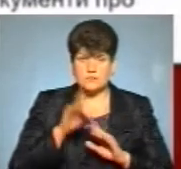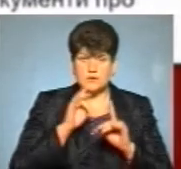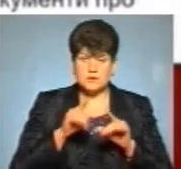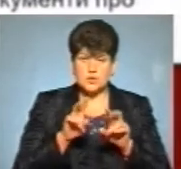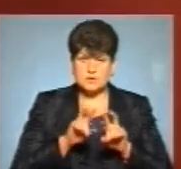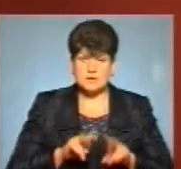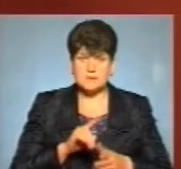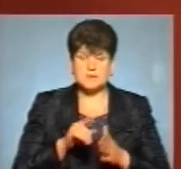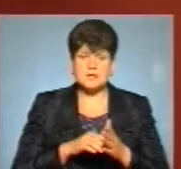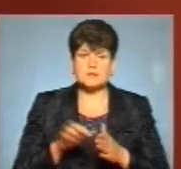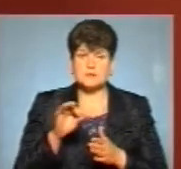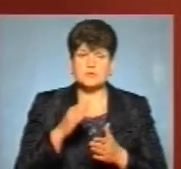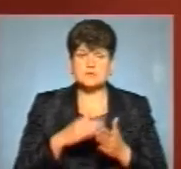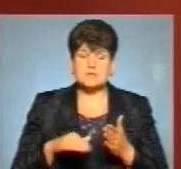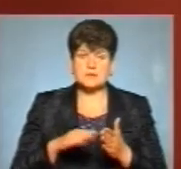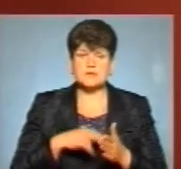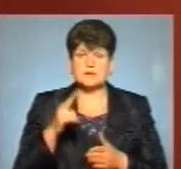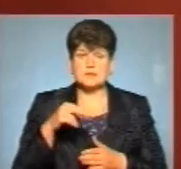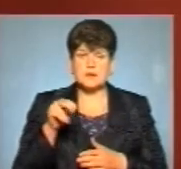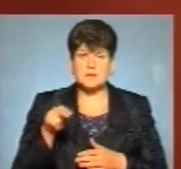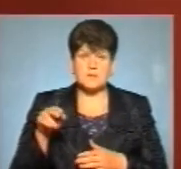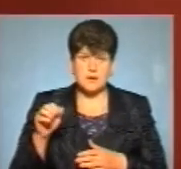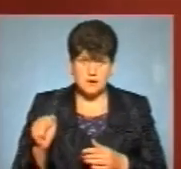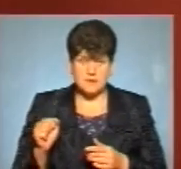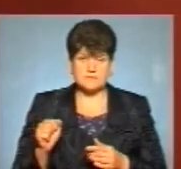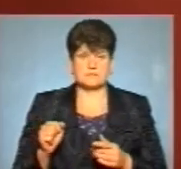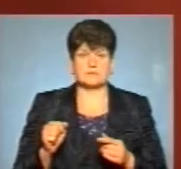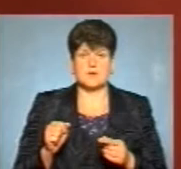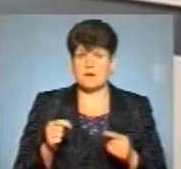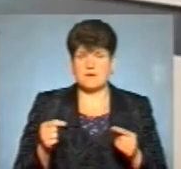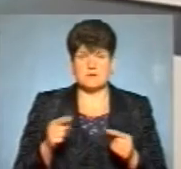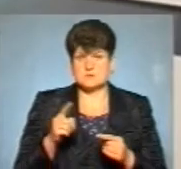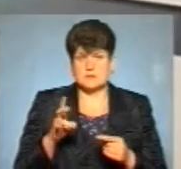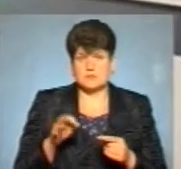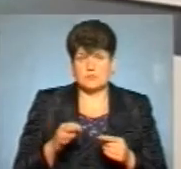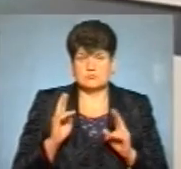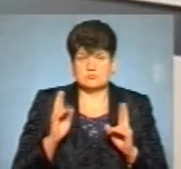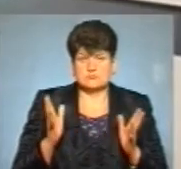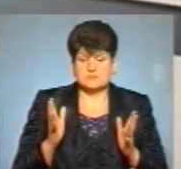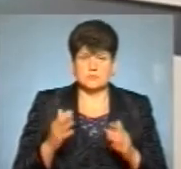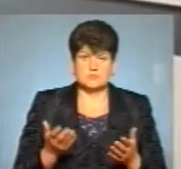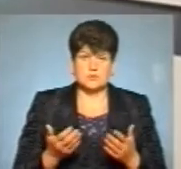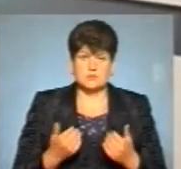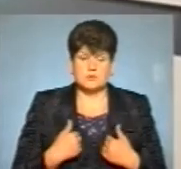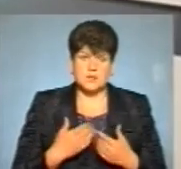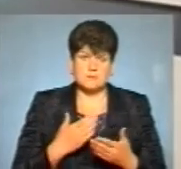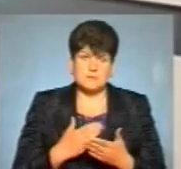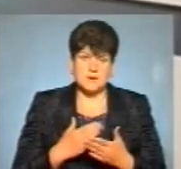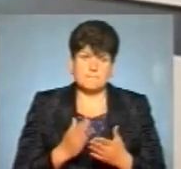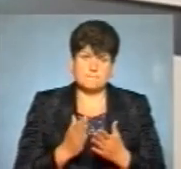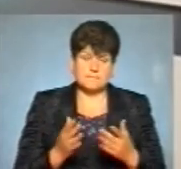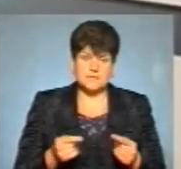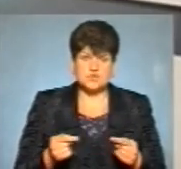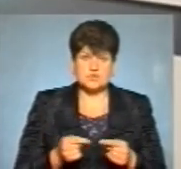розглядає питання про скасування ДПА, але точно не ЗНО, я думаю, тут вже ми маємо десь більш